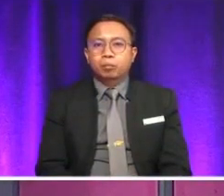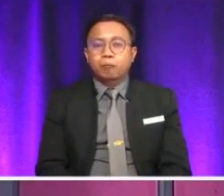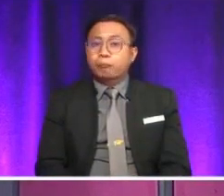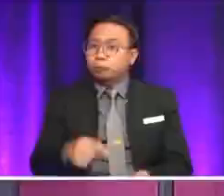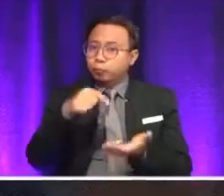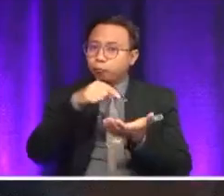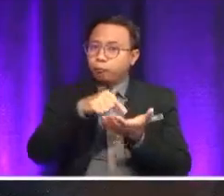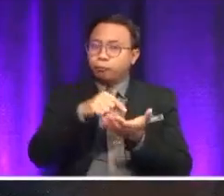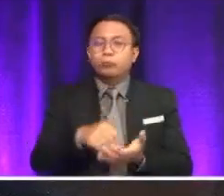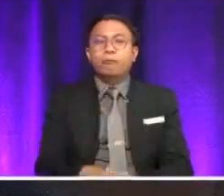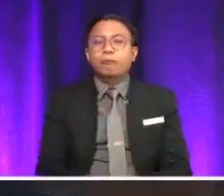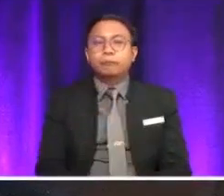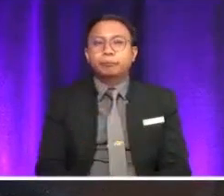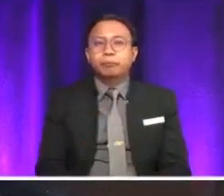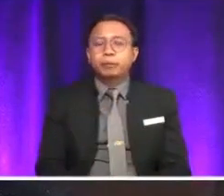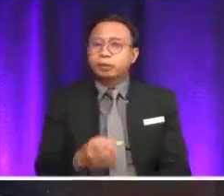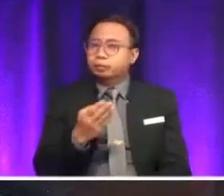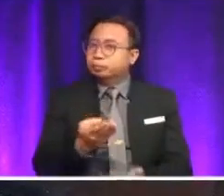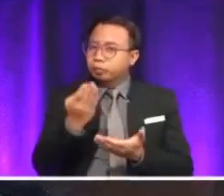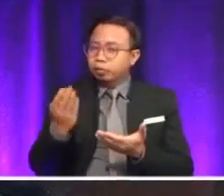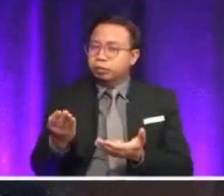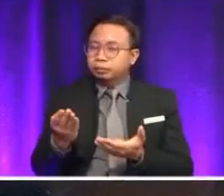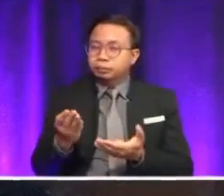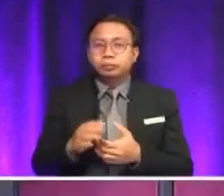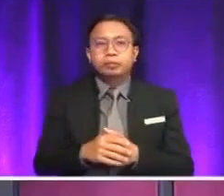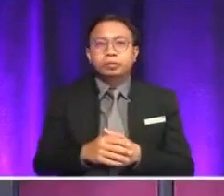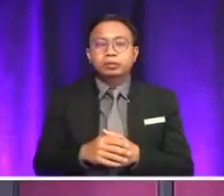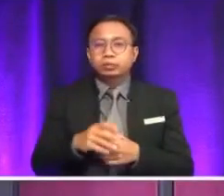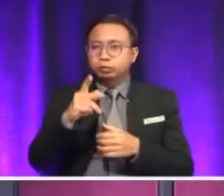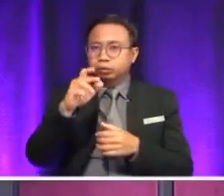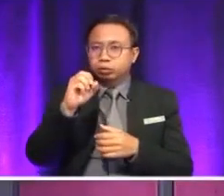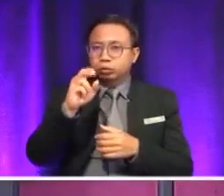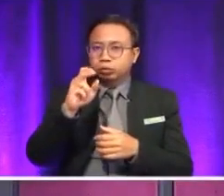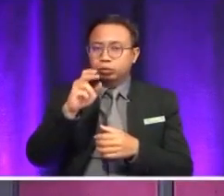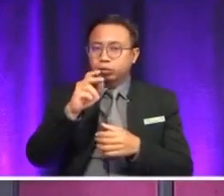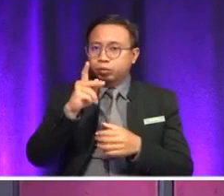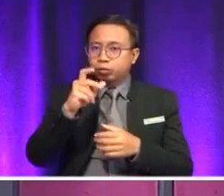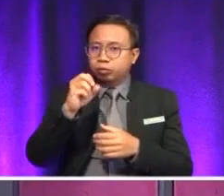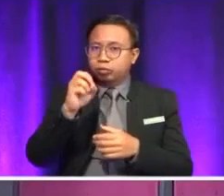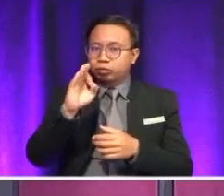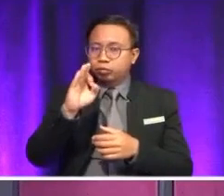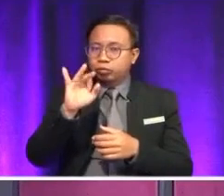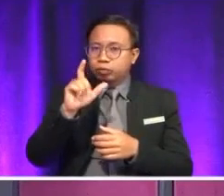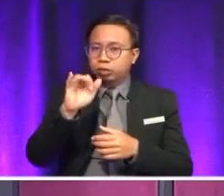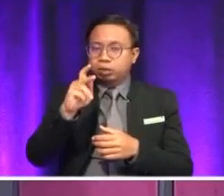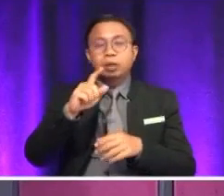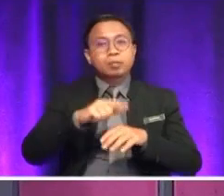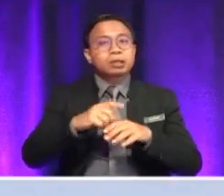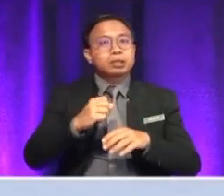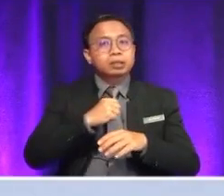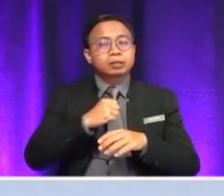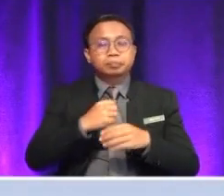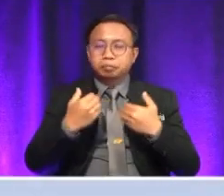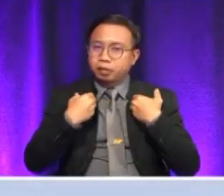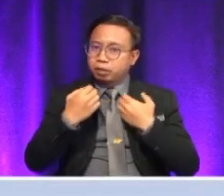Ini dia. Okey, ini adalah beberapa kesan konflik dan stres terhadap diri. Okey. Yang pertama,